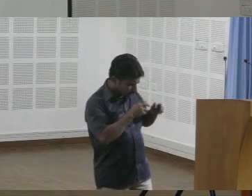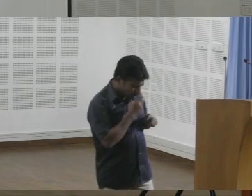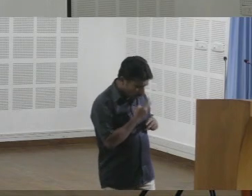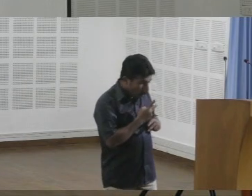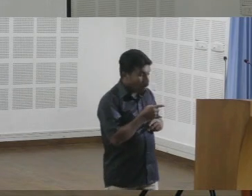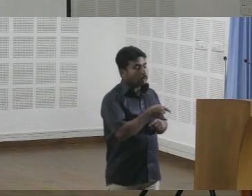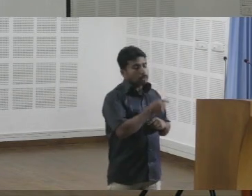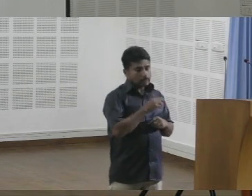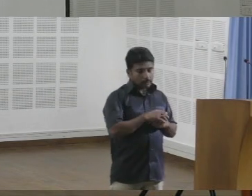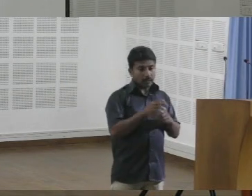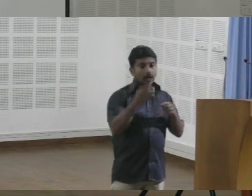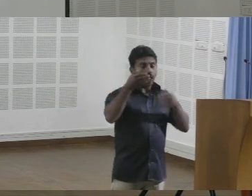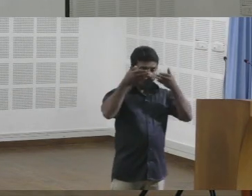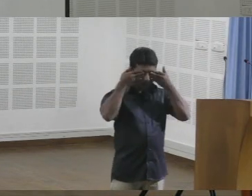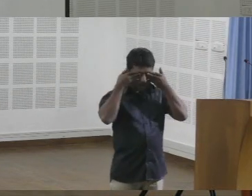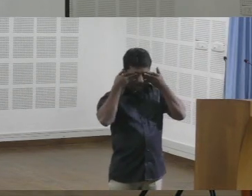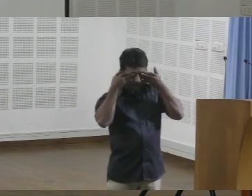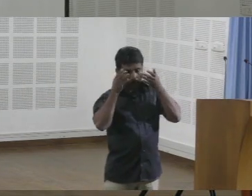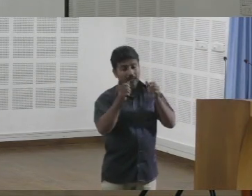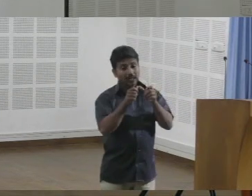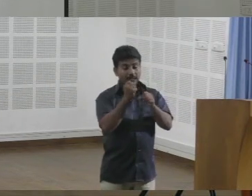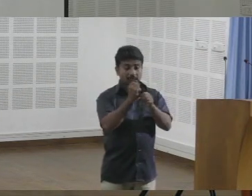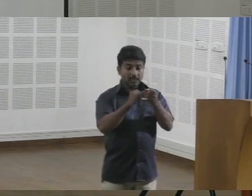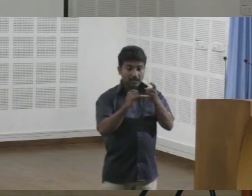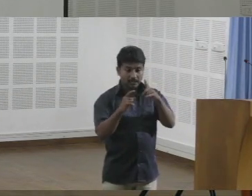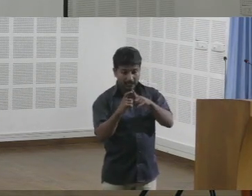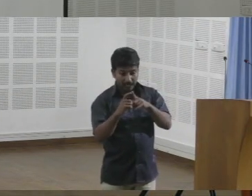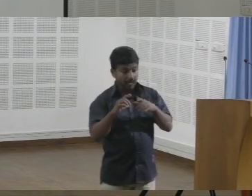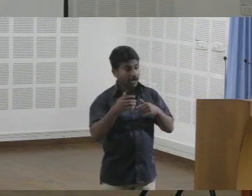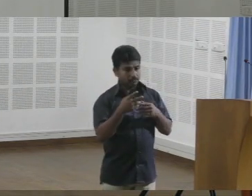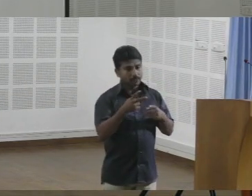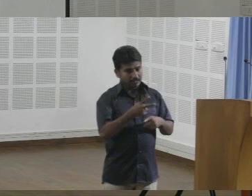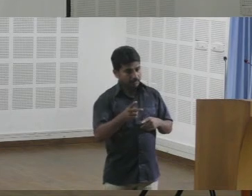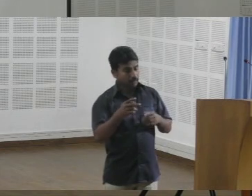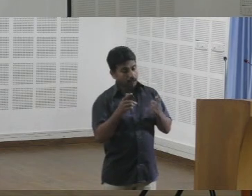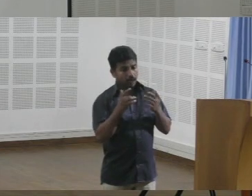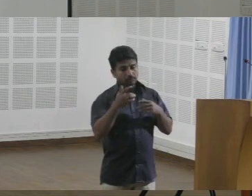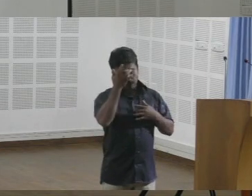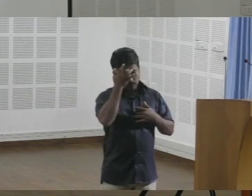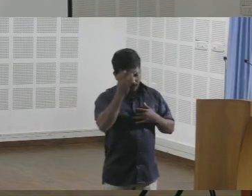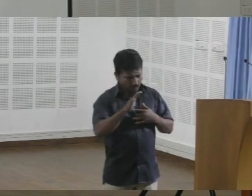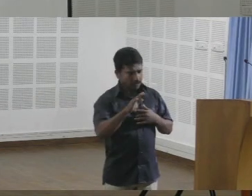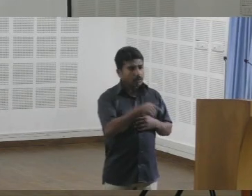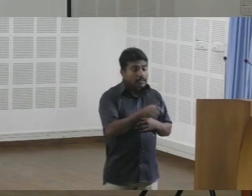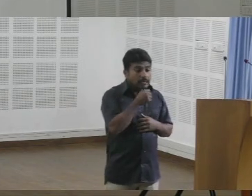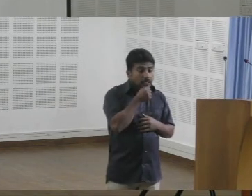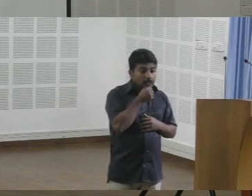ADHD ആൻഡ് SPD ഇത് മൂന്നും ഡയഗ്നോസ് ചെയ്തിരുന്നു ന്യൂറോളജിസ്റ്റിൽ നിന്ന്. അപ്പൊ അവന് 2.3 ഇയേഴ്സ്